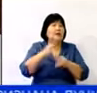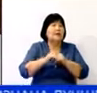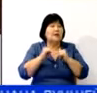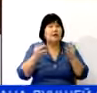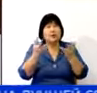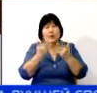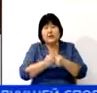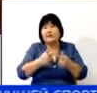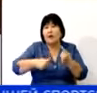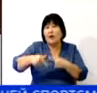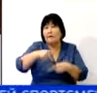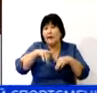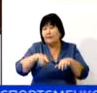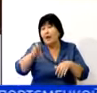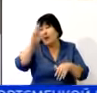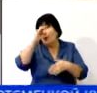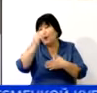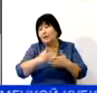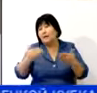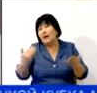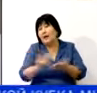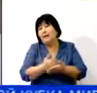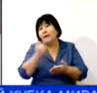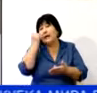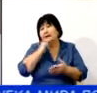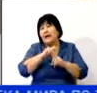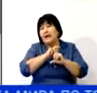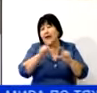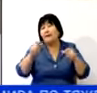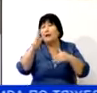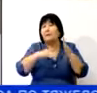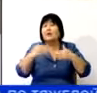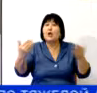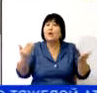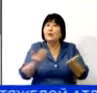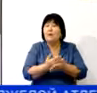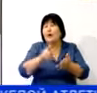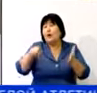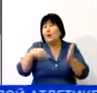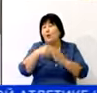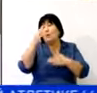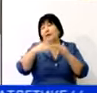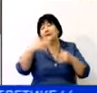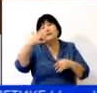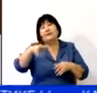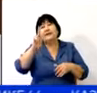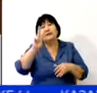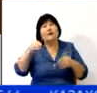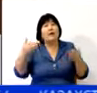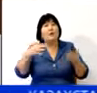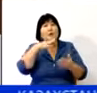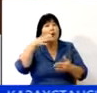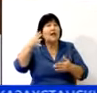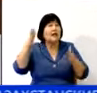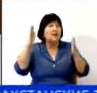число предпринимателей. В рамках госпрограмм обновлены старые объекты и построены новые. В городе строится 52 многоэтажных